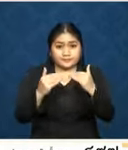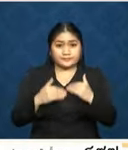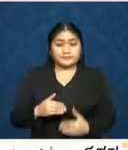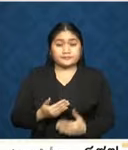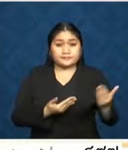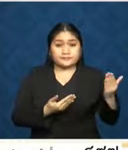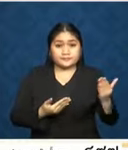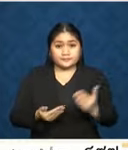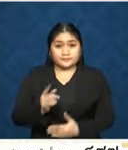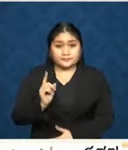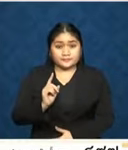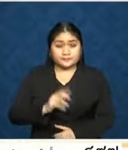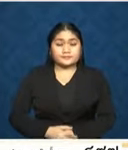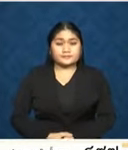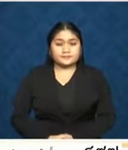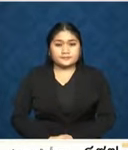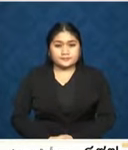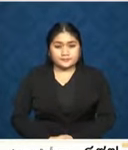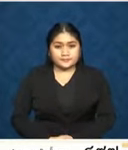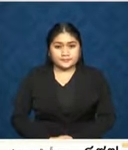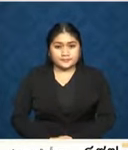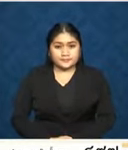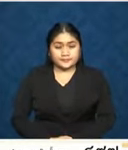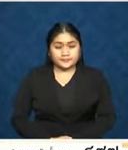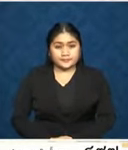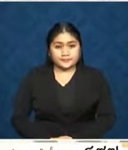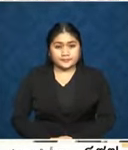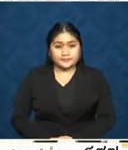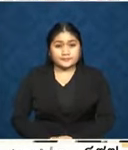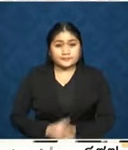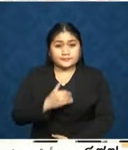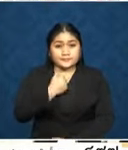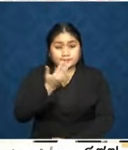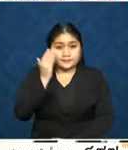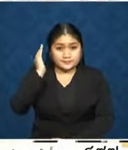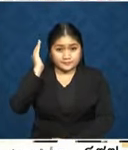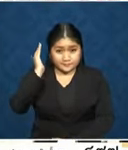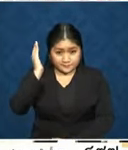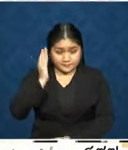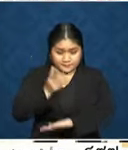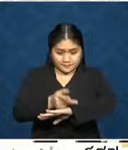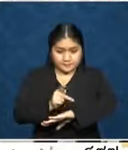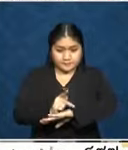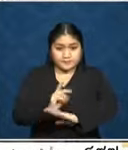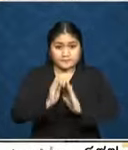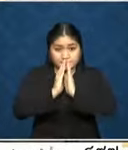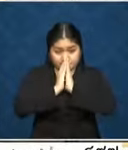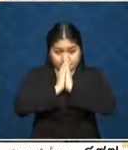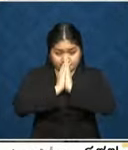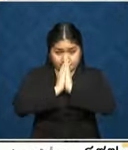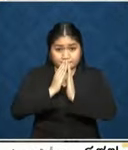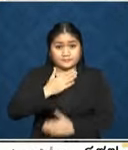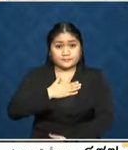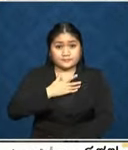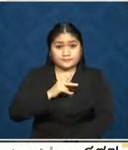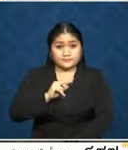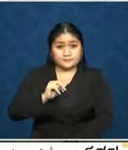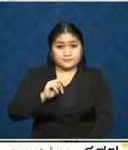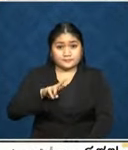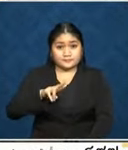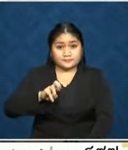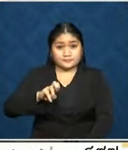คุณนรินทรกลางผาครับครับเรียนท่านประธานสภาผู้แทนราษฎรที่เคารพครับผมนายนรินทร์